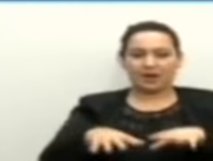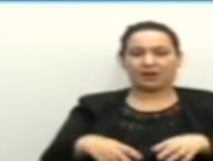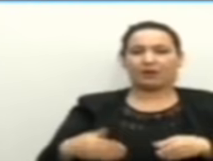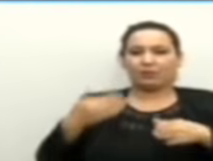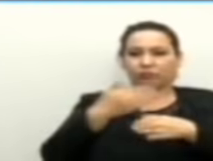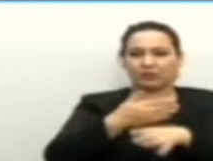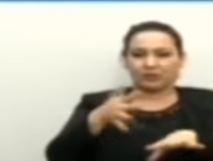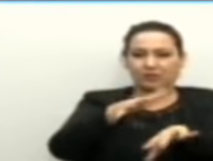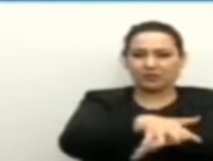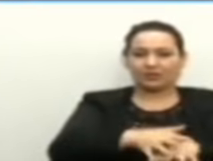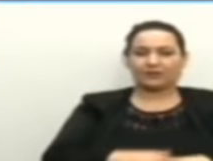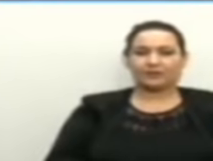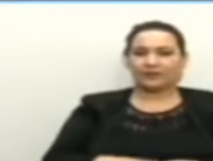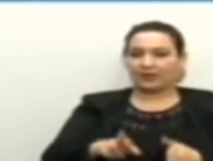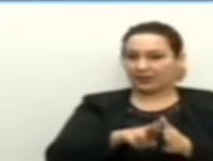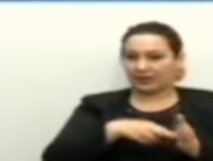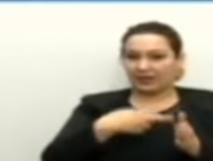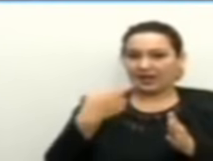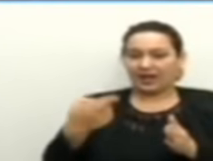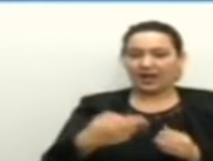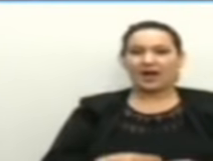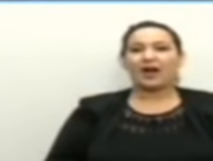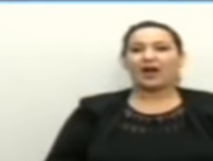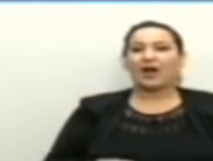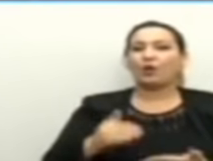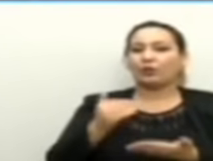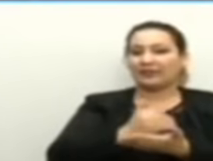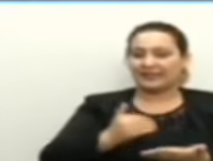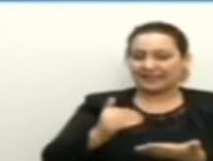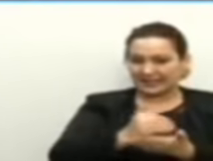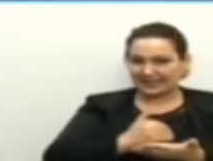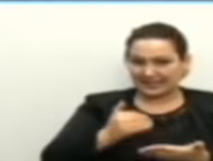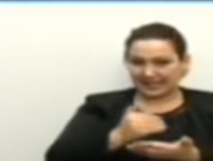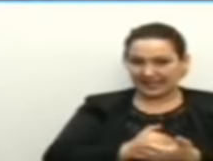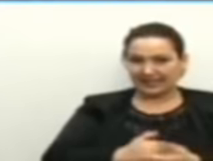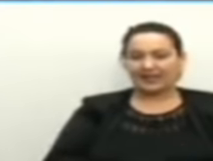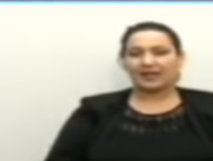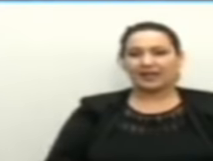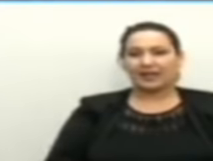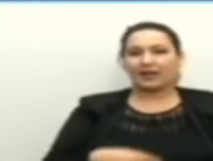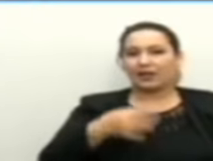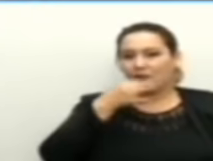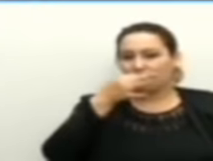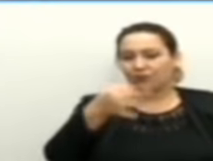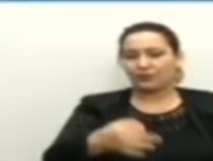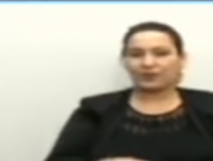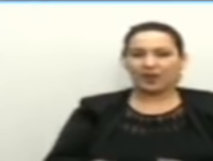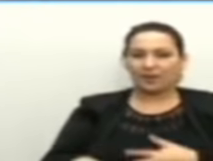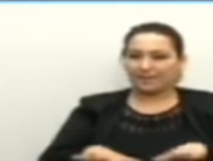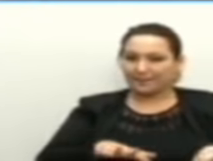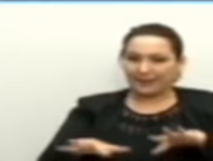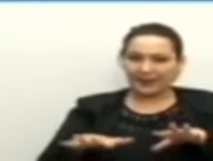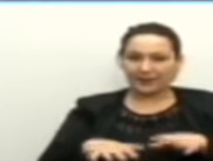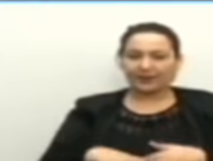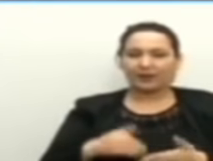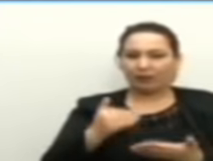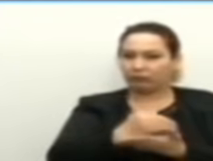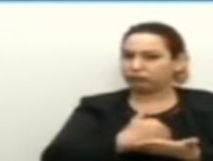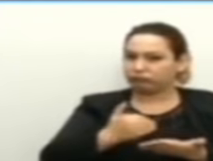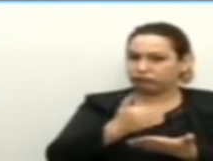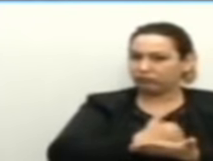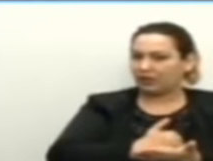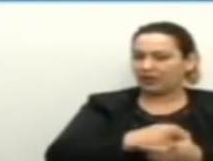أما بخصوص مسألة إعادة النظر في شبكات الأجور وتثمينها، فيجب التنويه بأن العملية تخضع لجملة